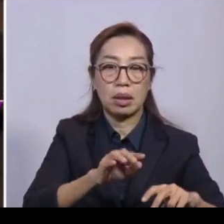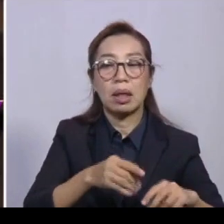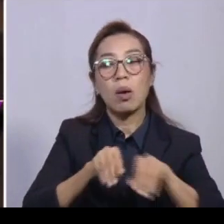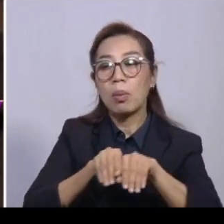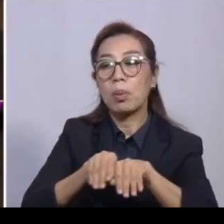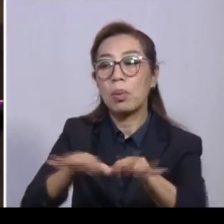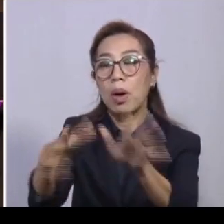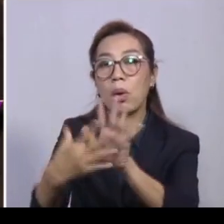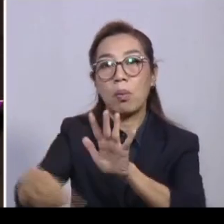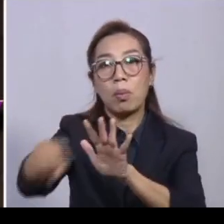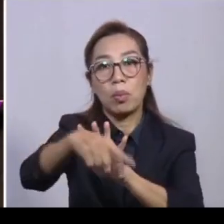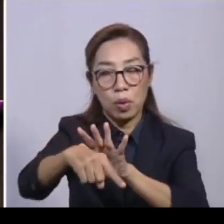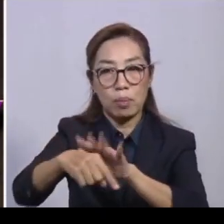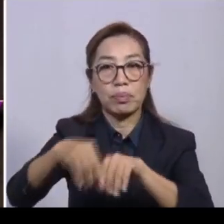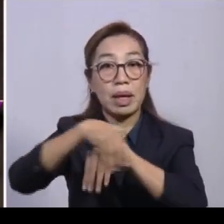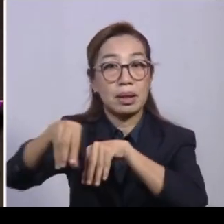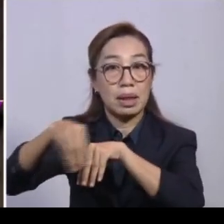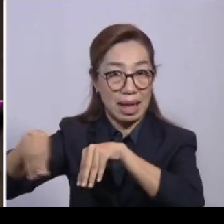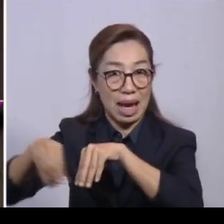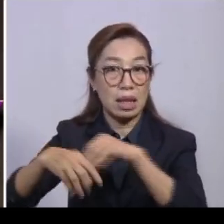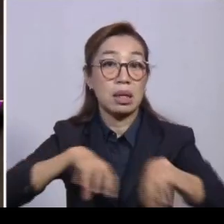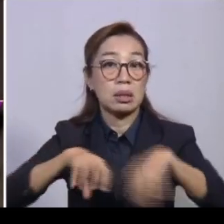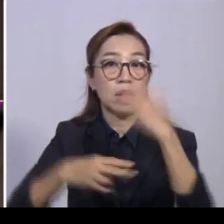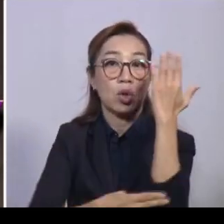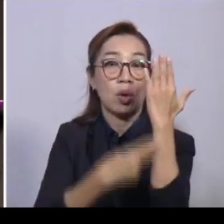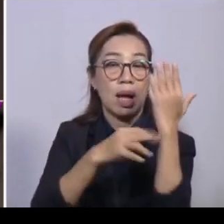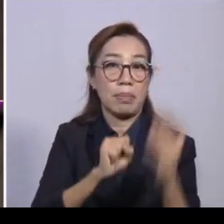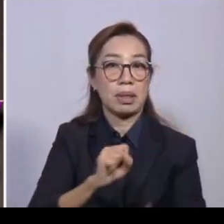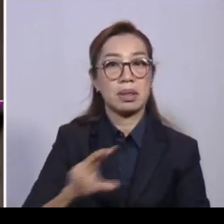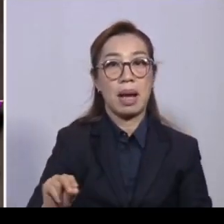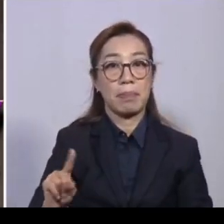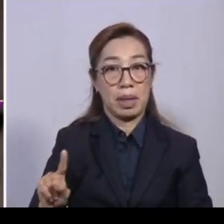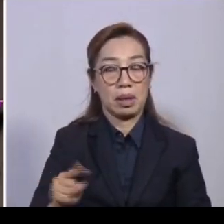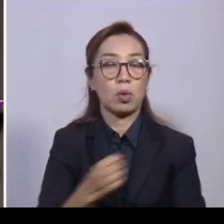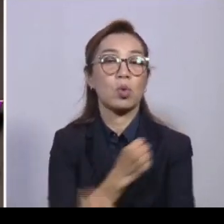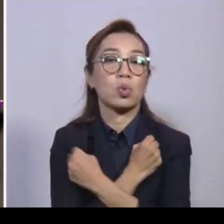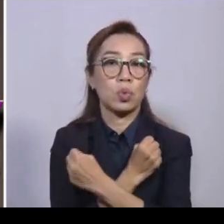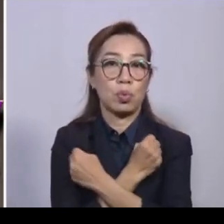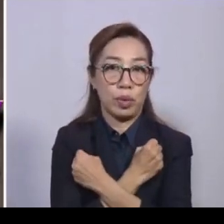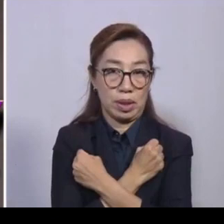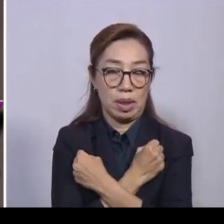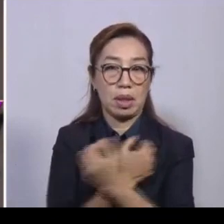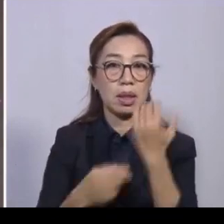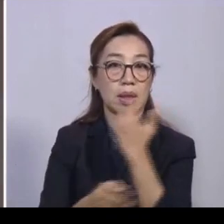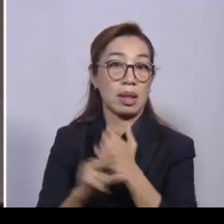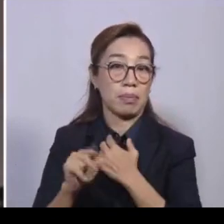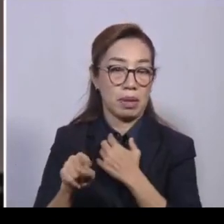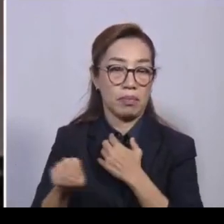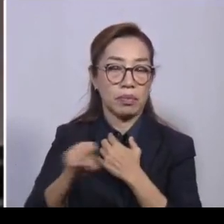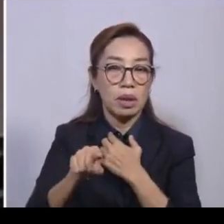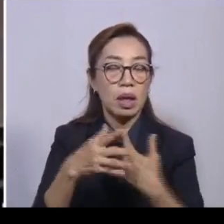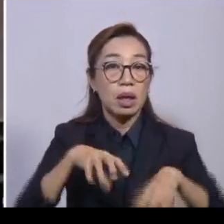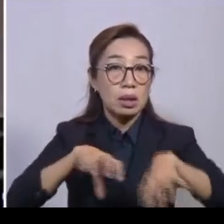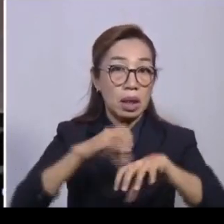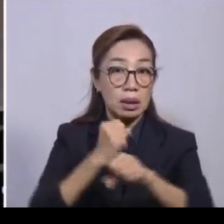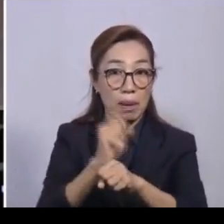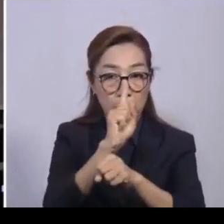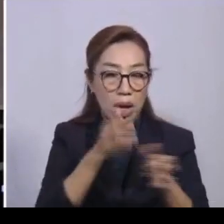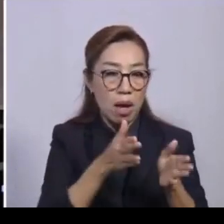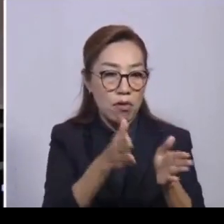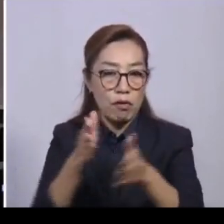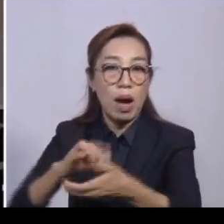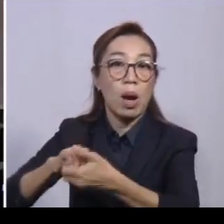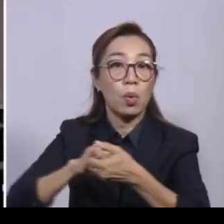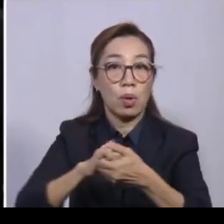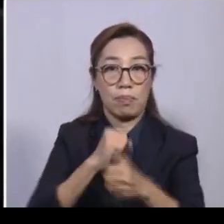งแรม S31 สุขุมวิทค่ะงานนี้นะคะเสวนาจัดขึ้นเป็นการส่งเสริมตลอดจนพัฒนาแนวทางการทำงานร่วมกันของทุกภาคส่วน